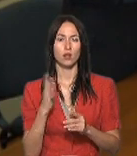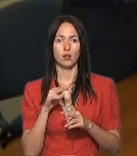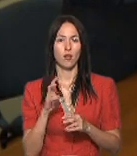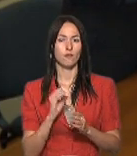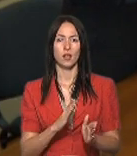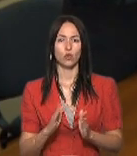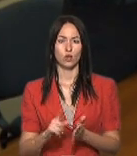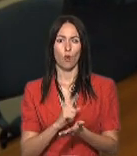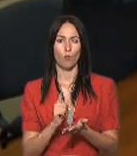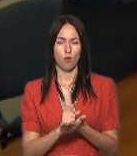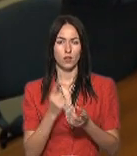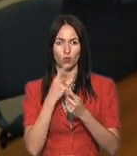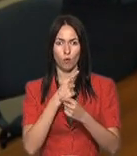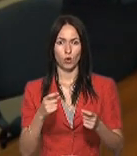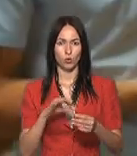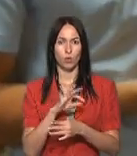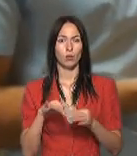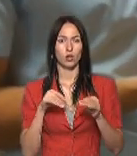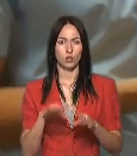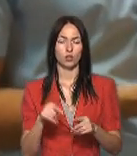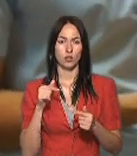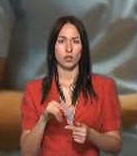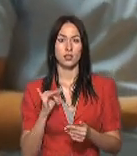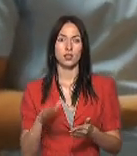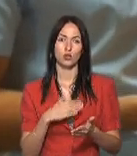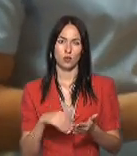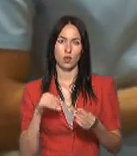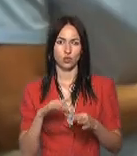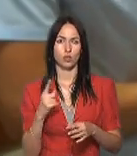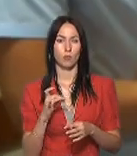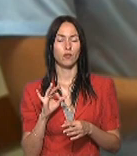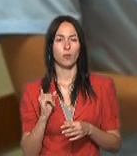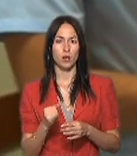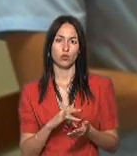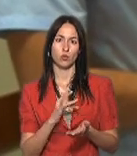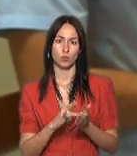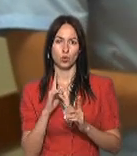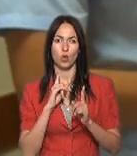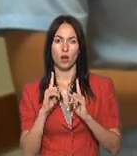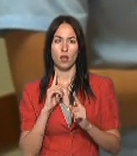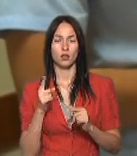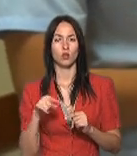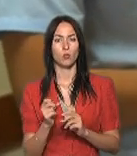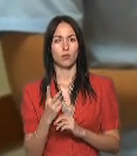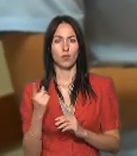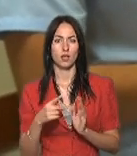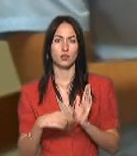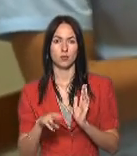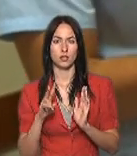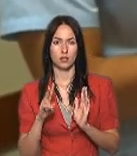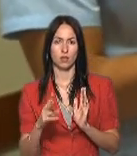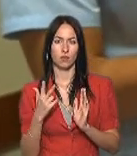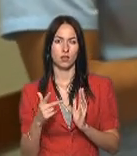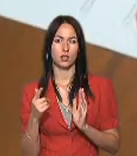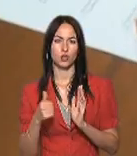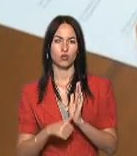обов'язку оприлюднити проєкт рішення відповідно до строків, скасувати рішення Первомайської міської ради номер